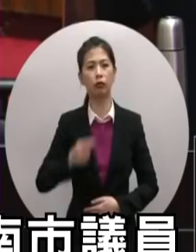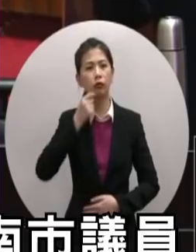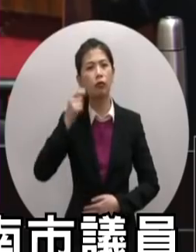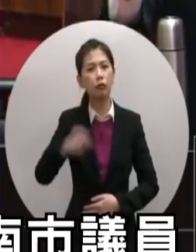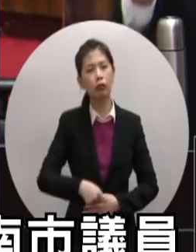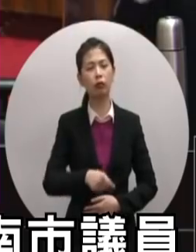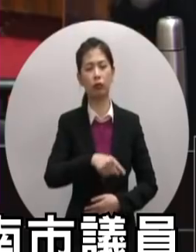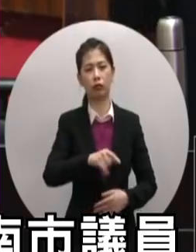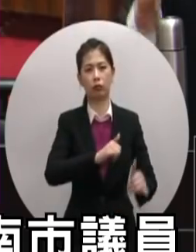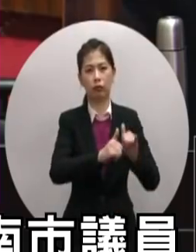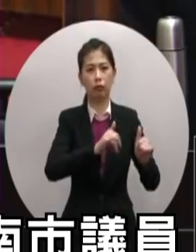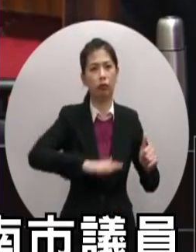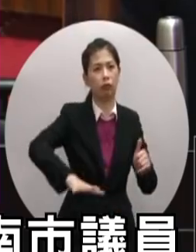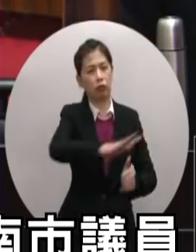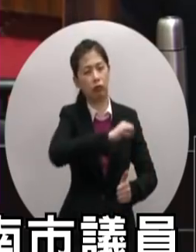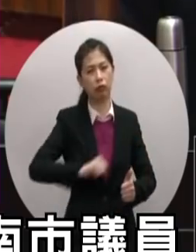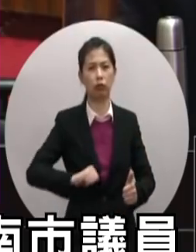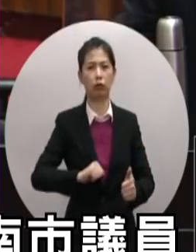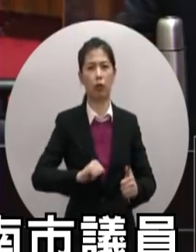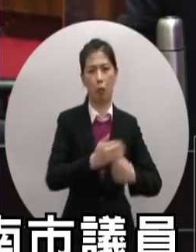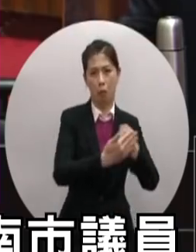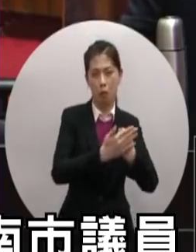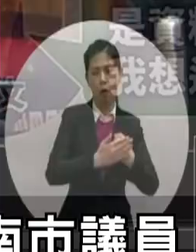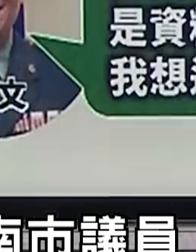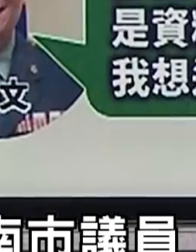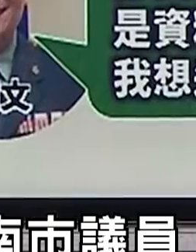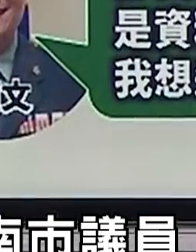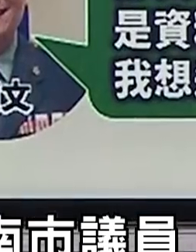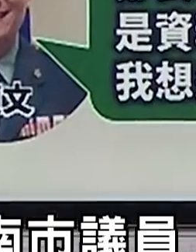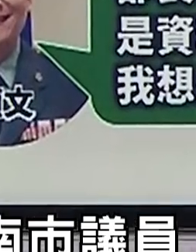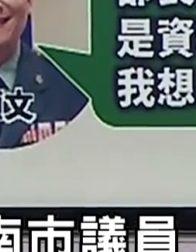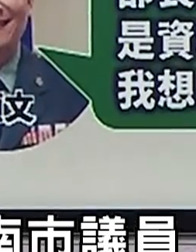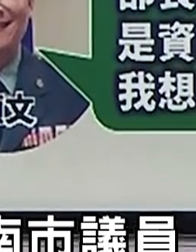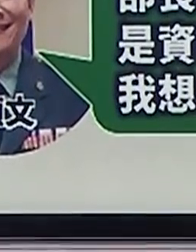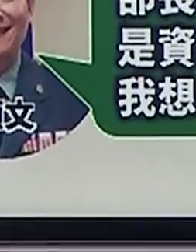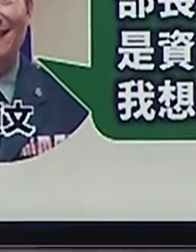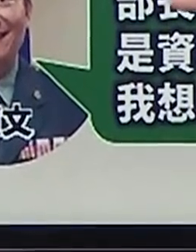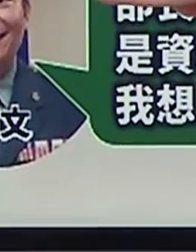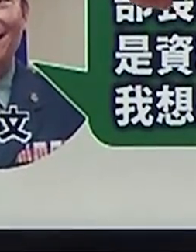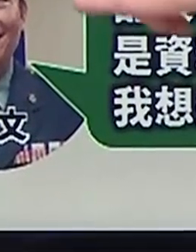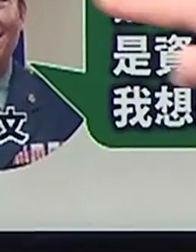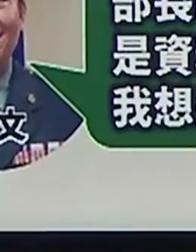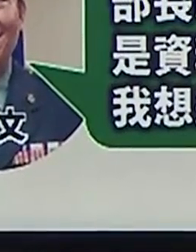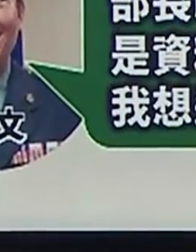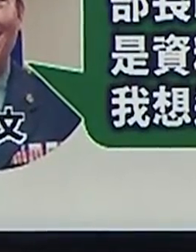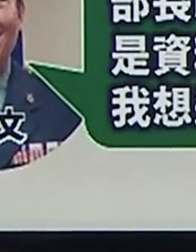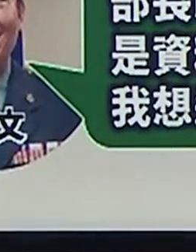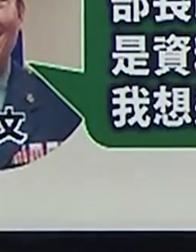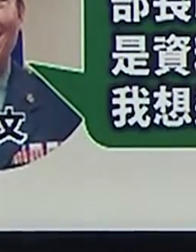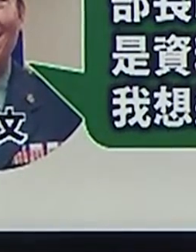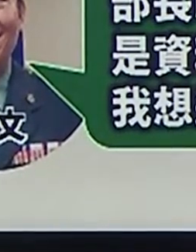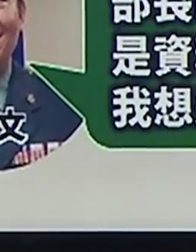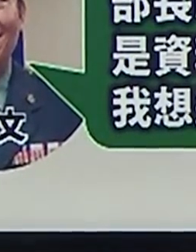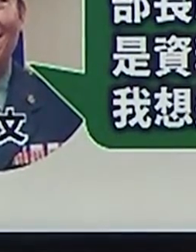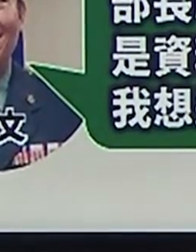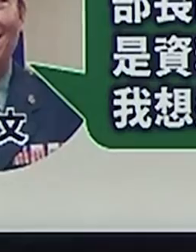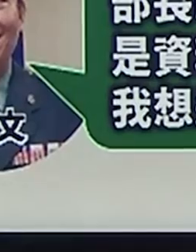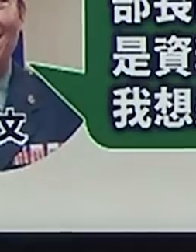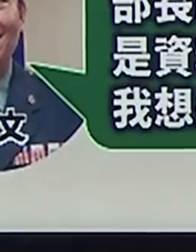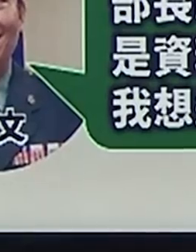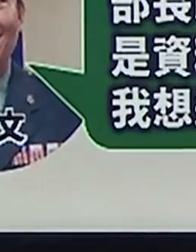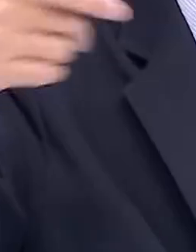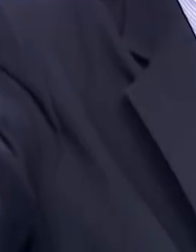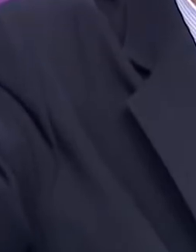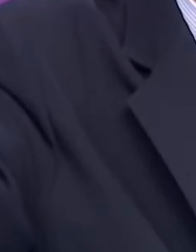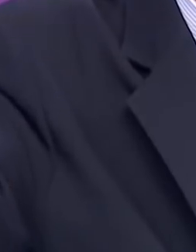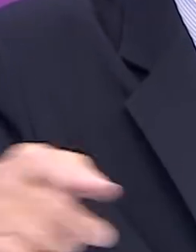手册已经颁发，他的意思是说，以细则已经拟定了啦。 嘿啦，哦， 颁发阿袂印的，唔是讲印贺，嘿 啦， 伊的意思唔